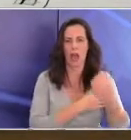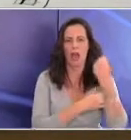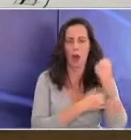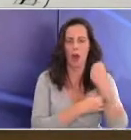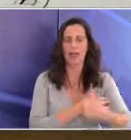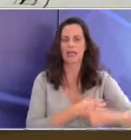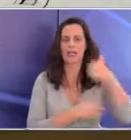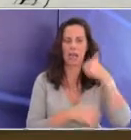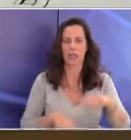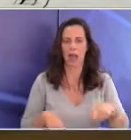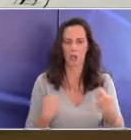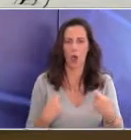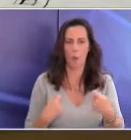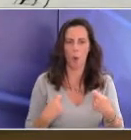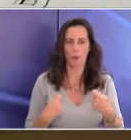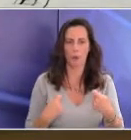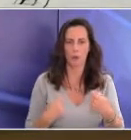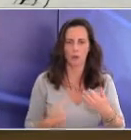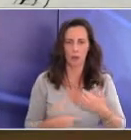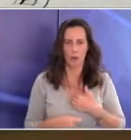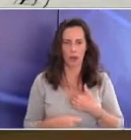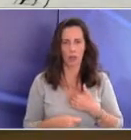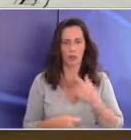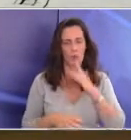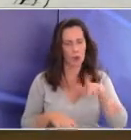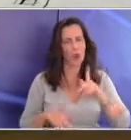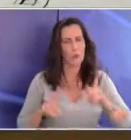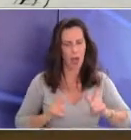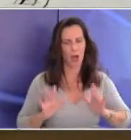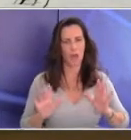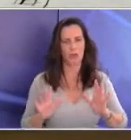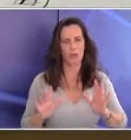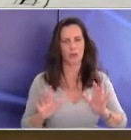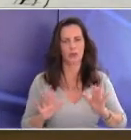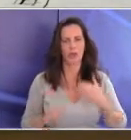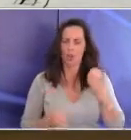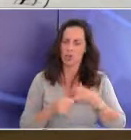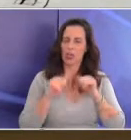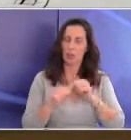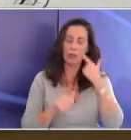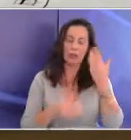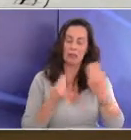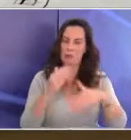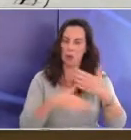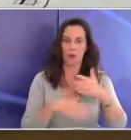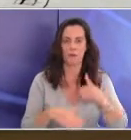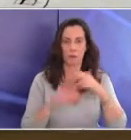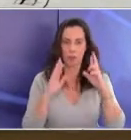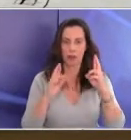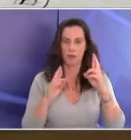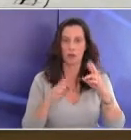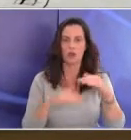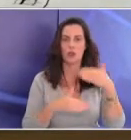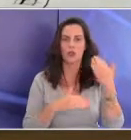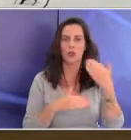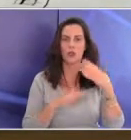או שרת התרבות. ואני קוראת לחכות, ואני אתקשה לתמוך בחוק. בוא נראה איך דברים יקרו, ואני מאוד מקווה שהחוק בסופו